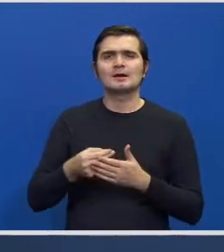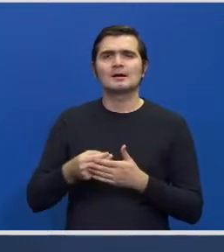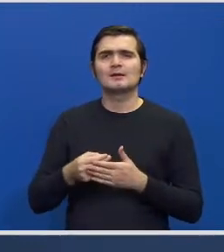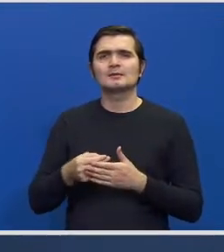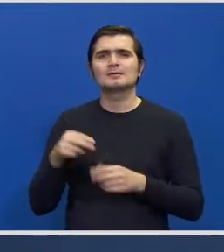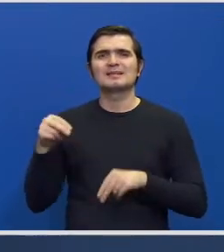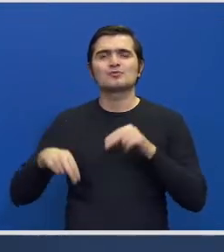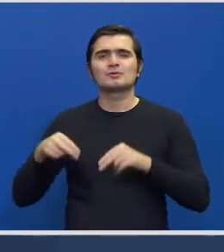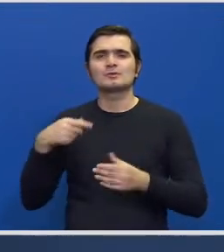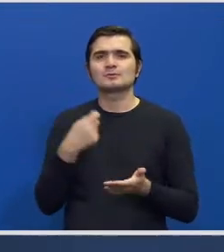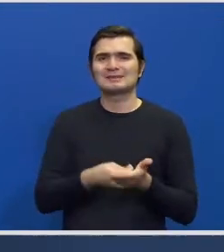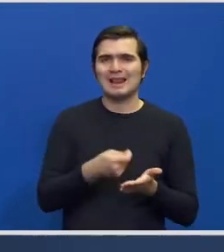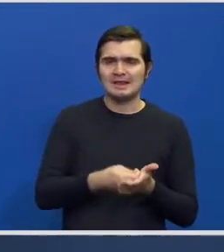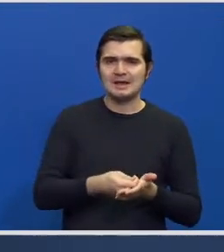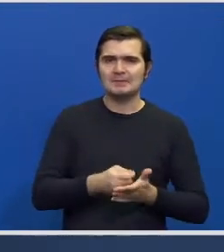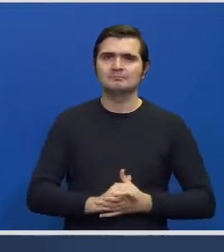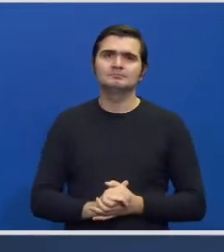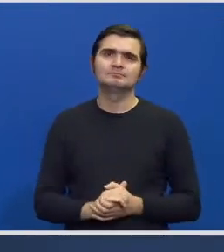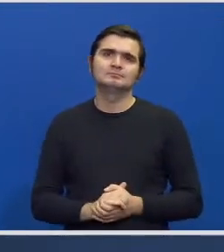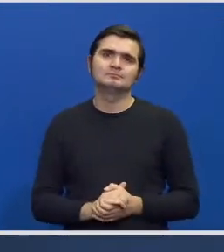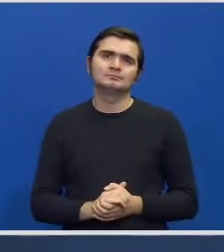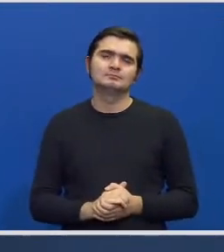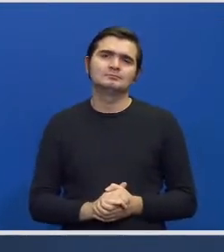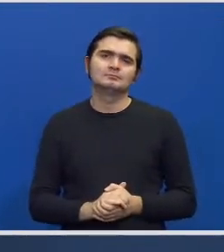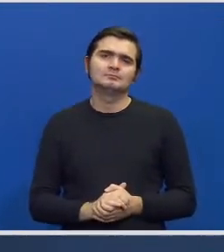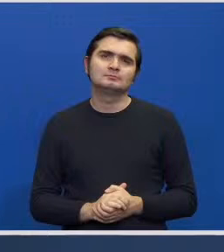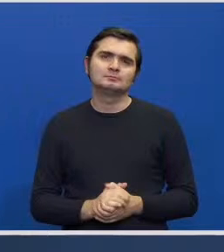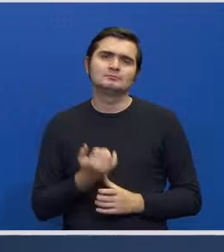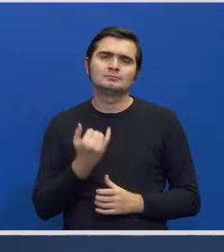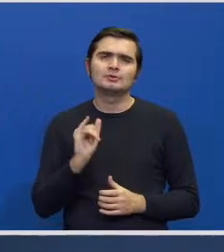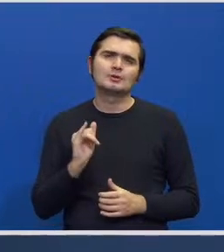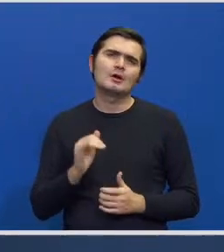garantare pentru plata creanțelor salariale.